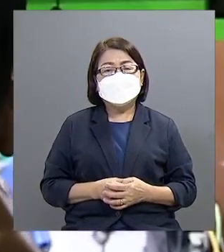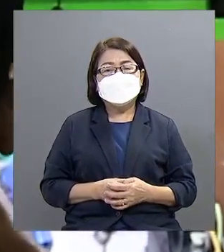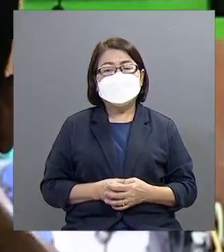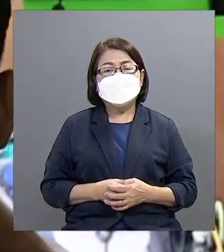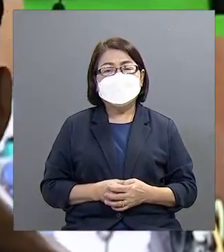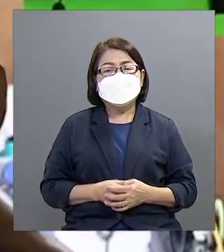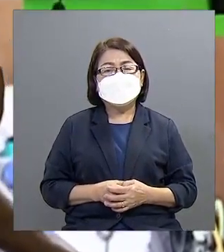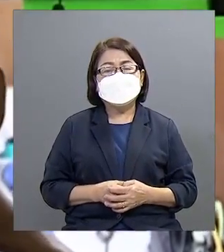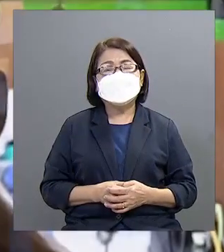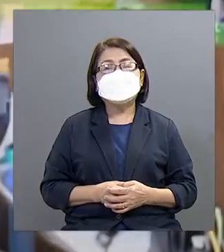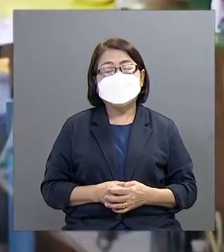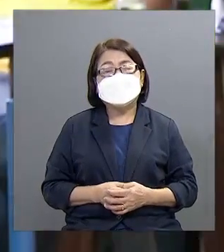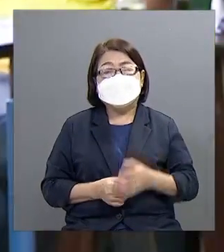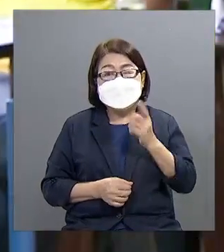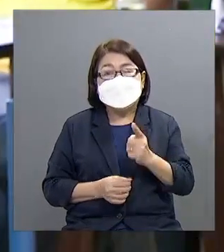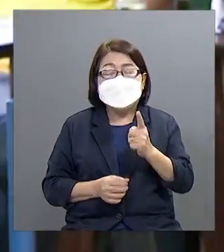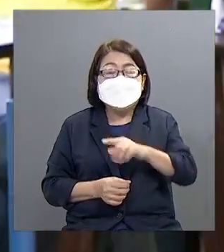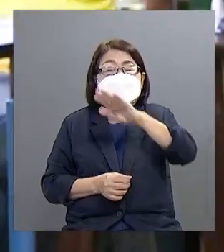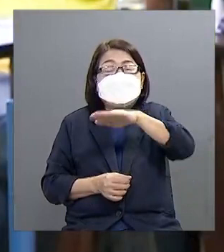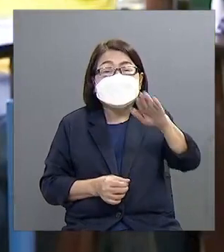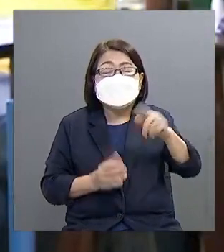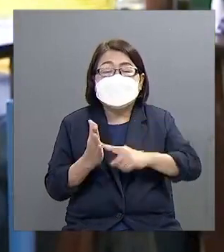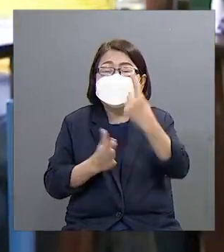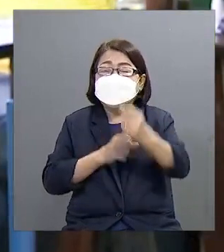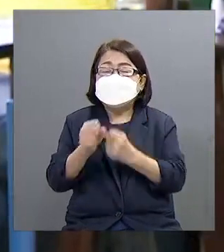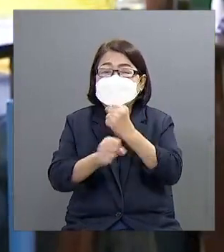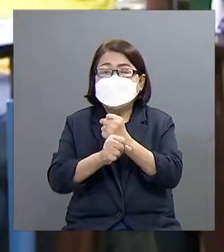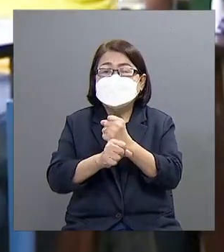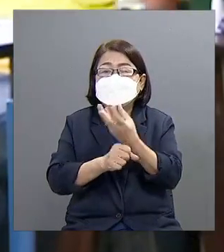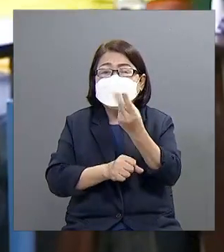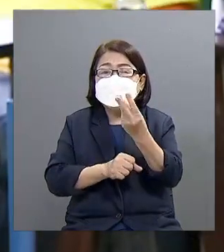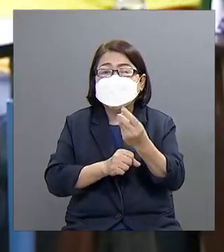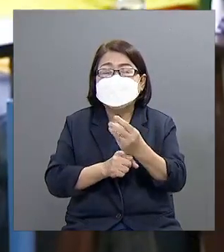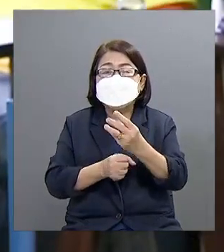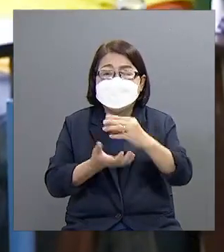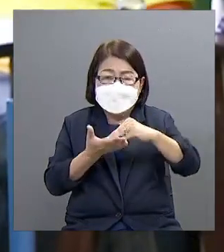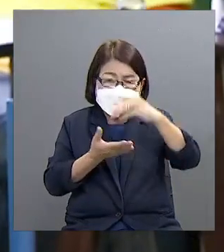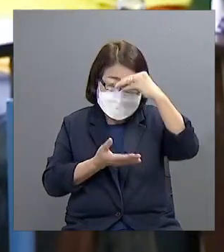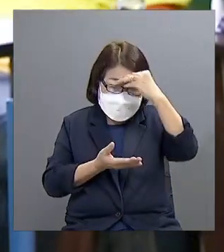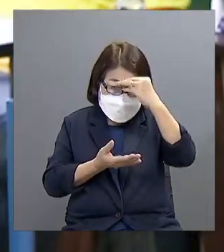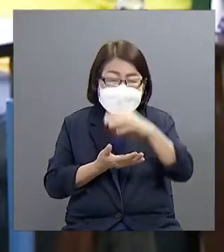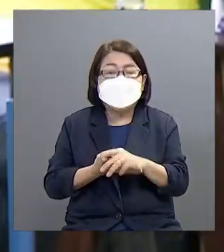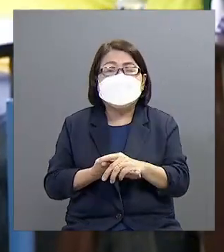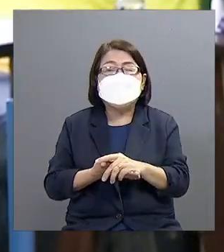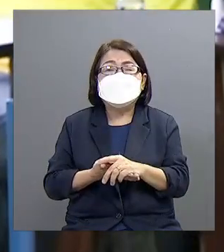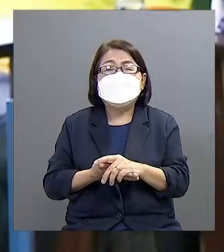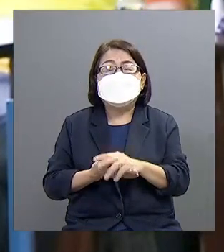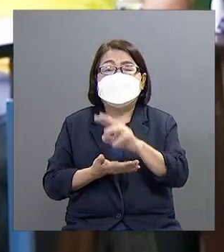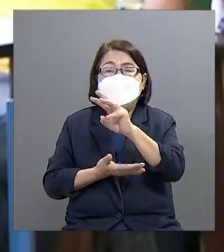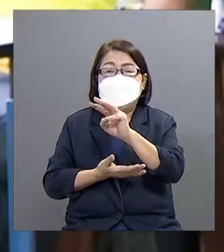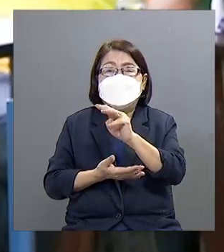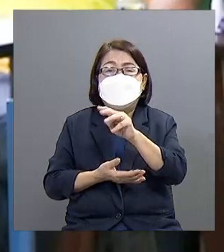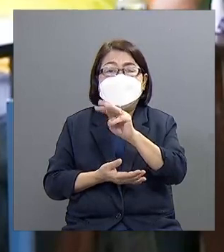ๆก็เด็กๆที่นี่มีตั้งแต่อายุตั้งแต่ระดับมัธยมศึกษาปีที่3นะครับปีที่3แล้วก็มัธยมปล